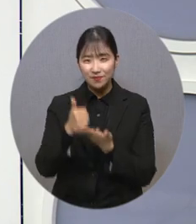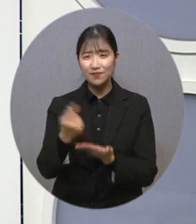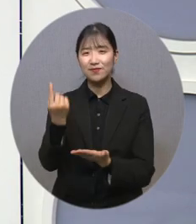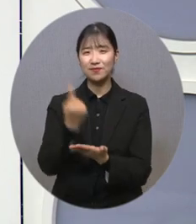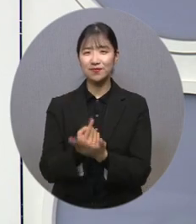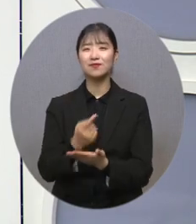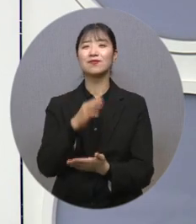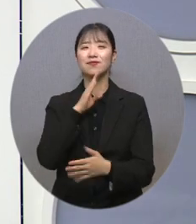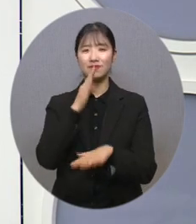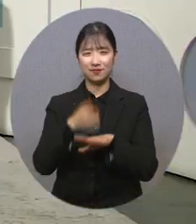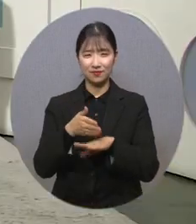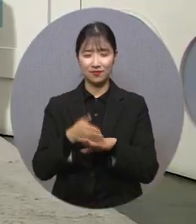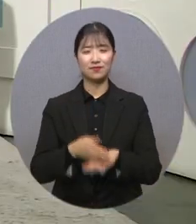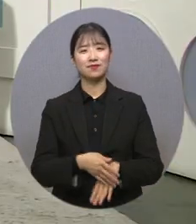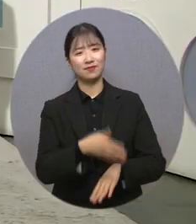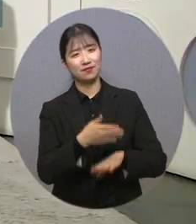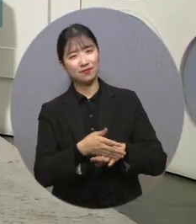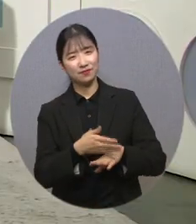네, 감사합니다.